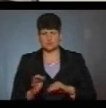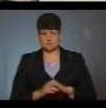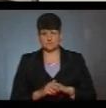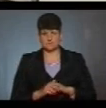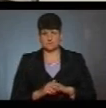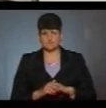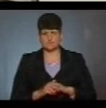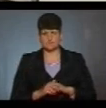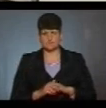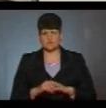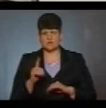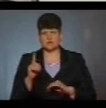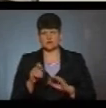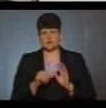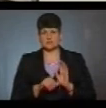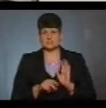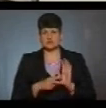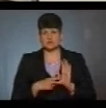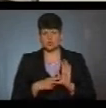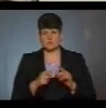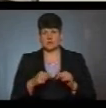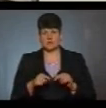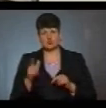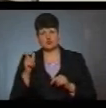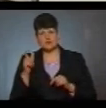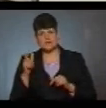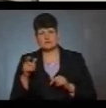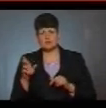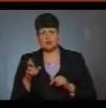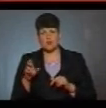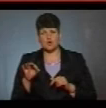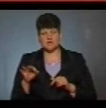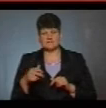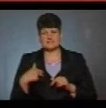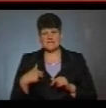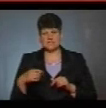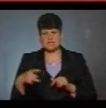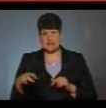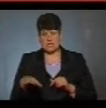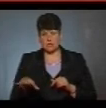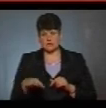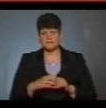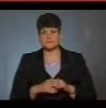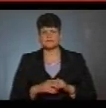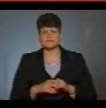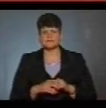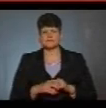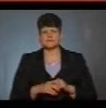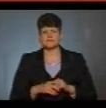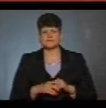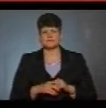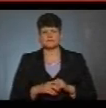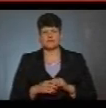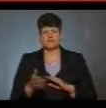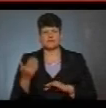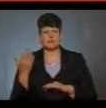І 167-й округ – це Чортківський, Борщівський і Заліщицький райони. До